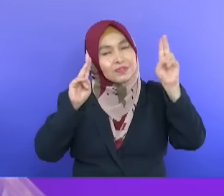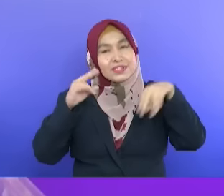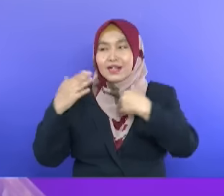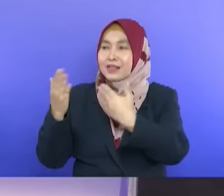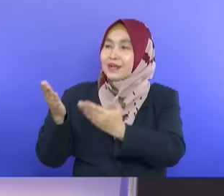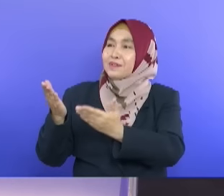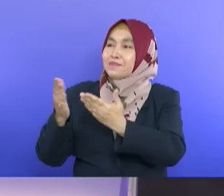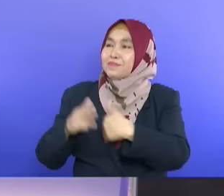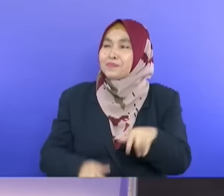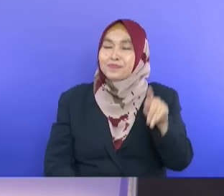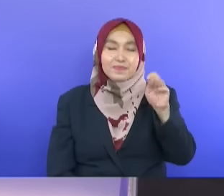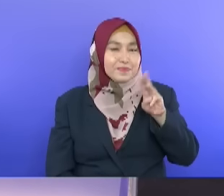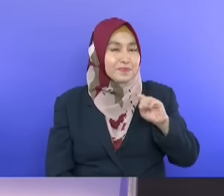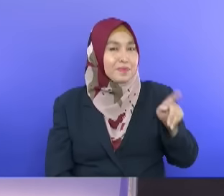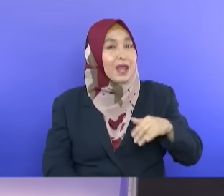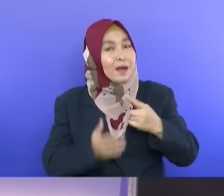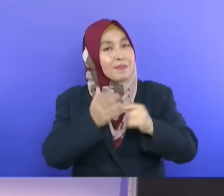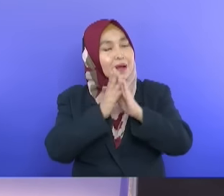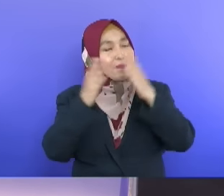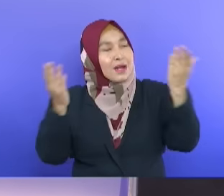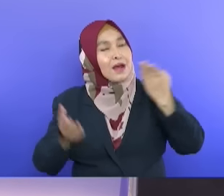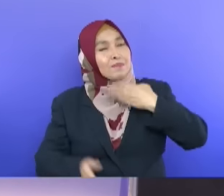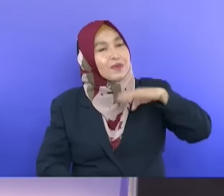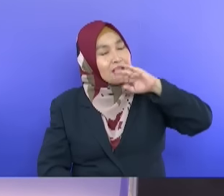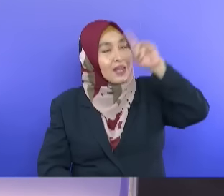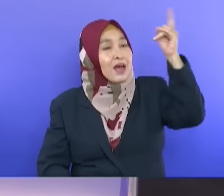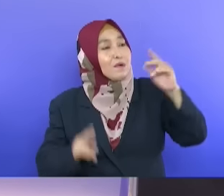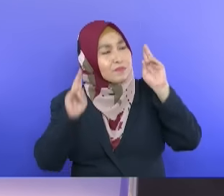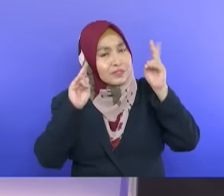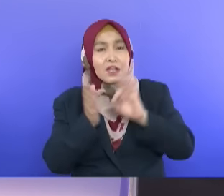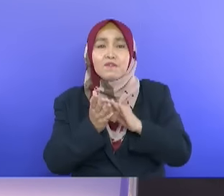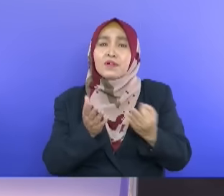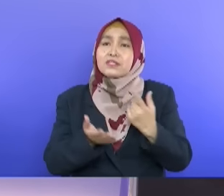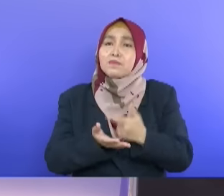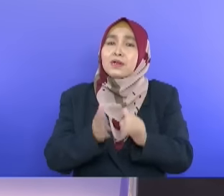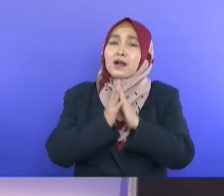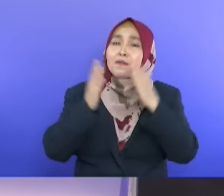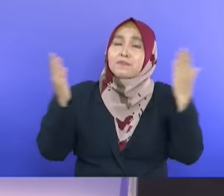alhamdulillah alhamdulillah jamaah